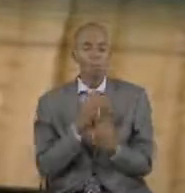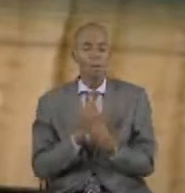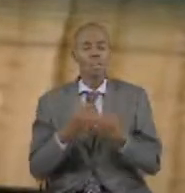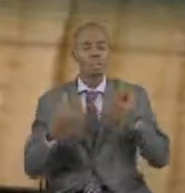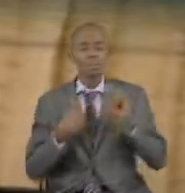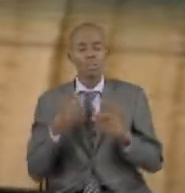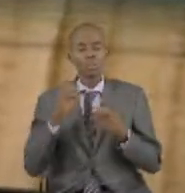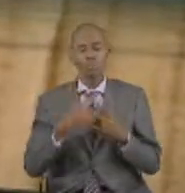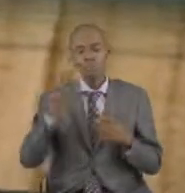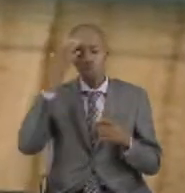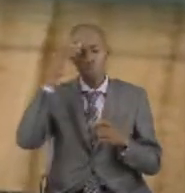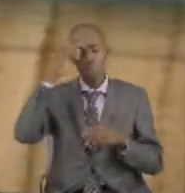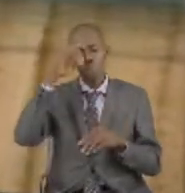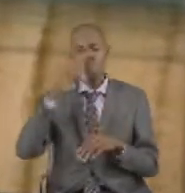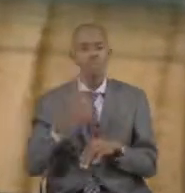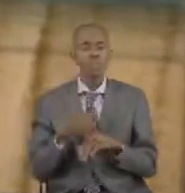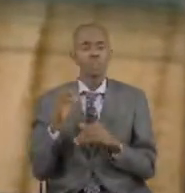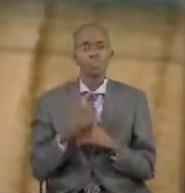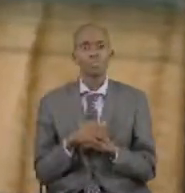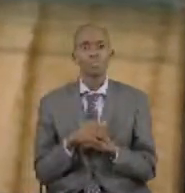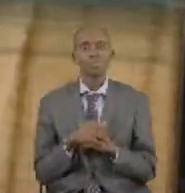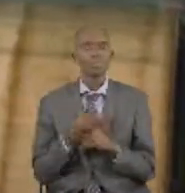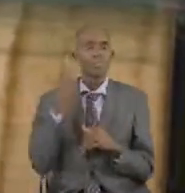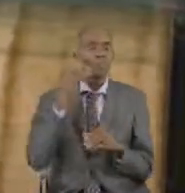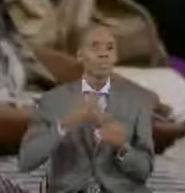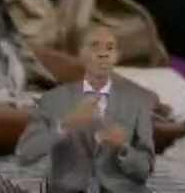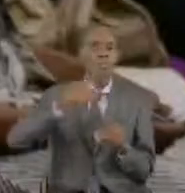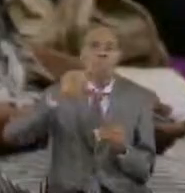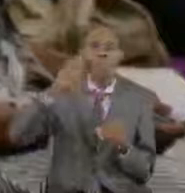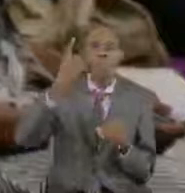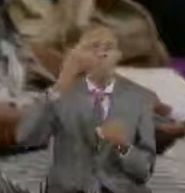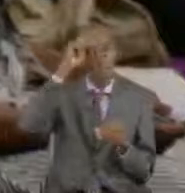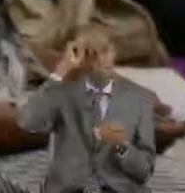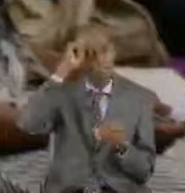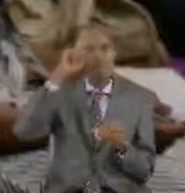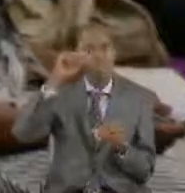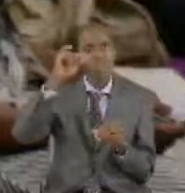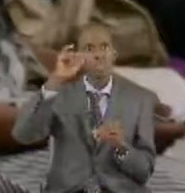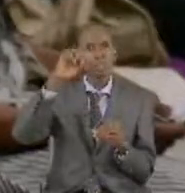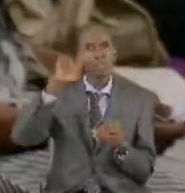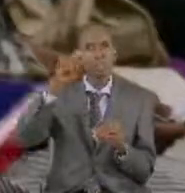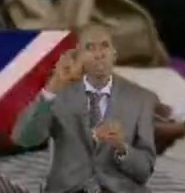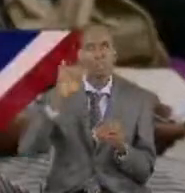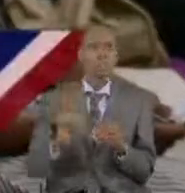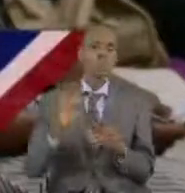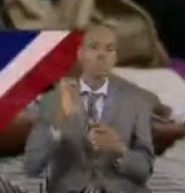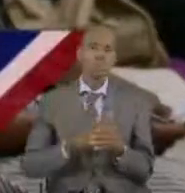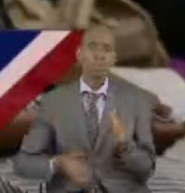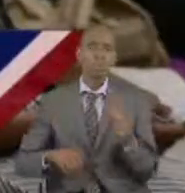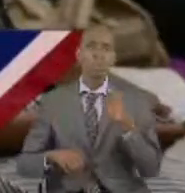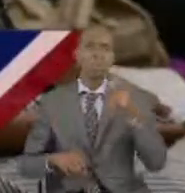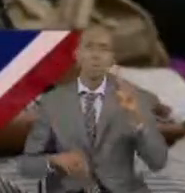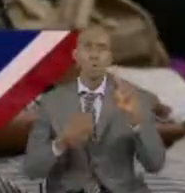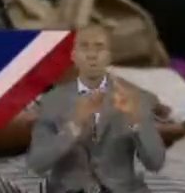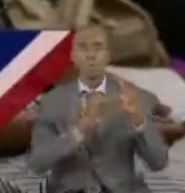la sagesse au dedans de moi dans intimité chapitre 1 verset 5 en intimité